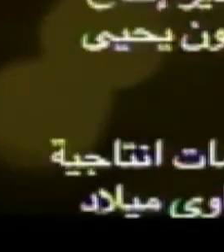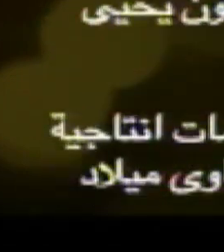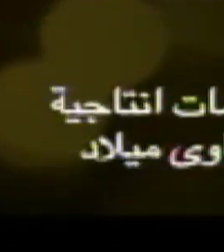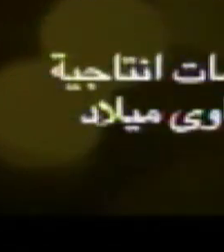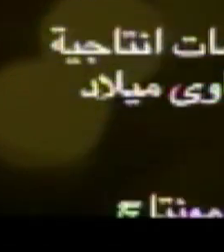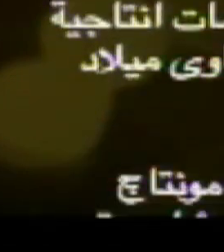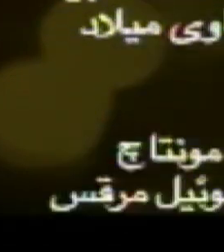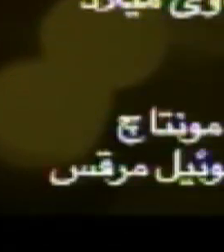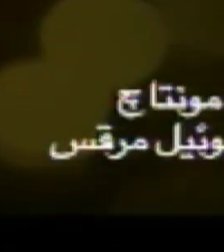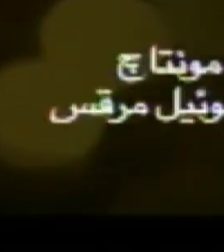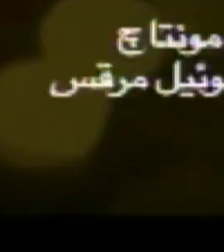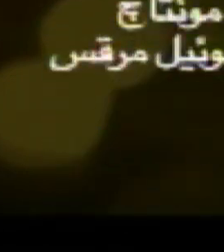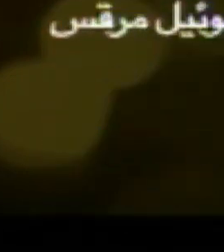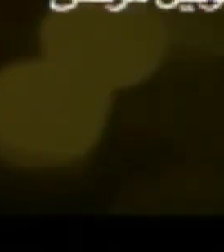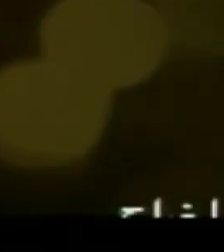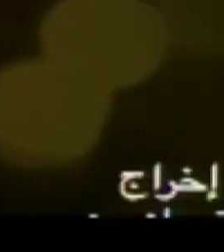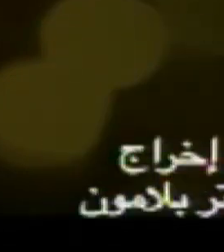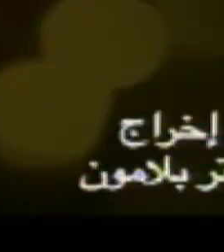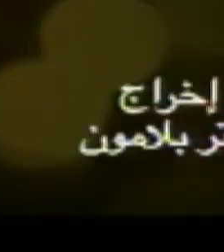امين